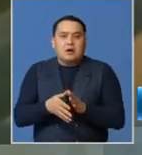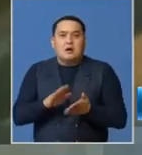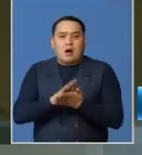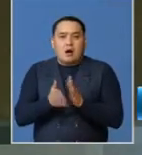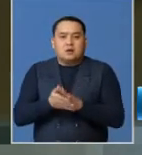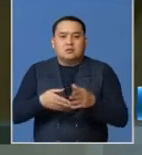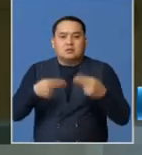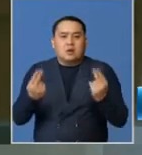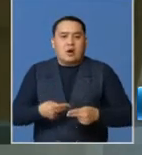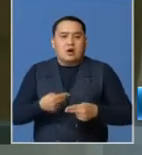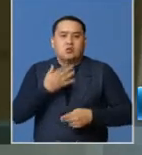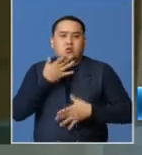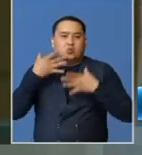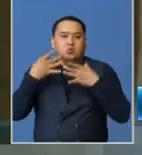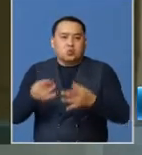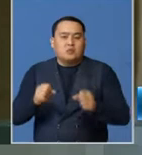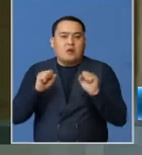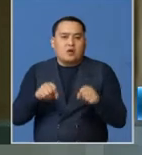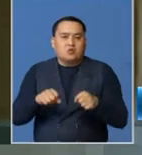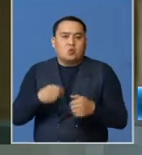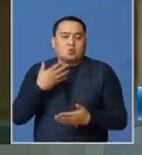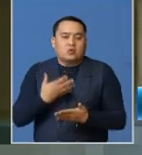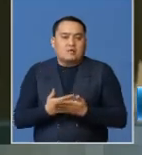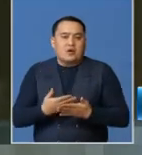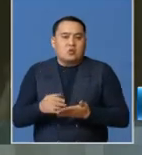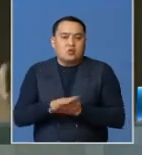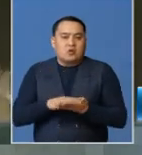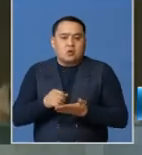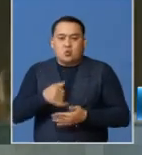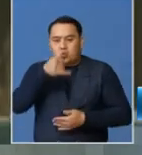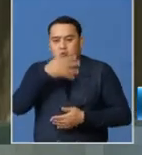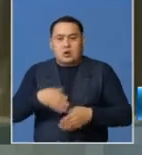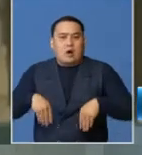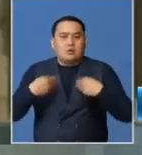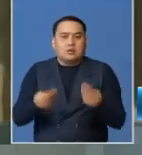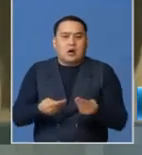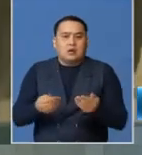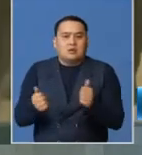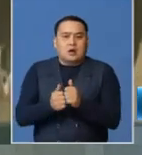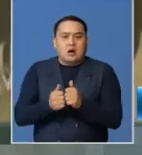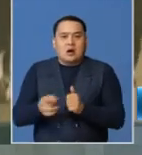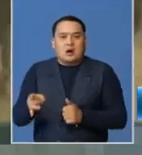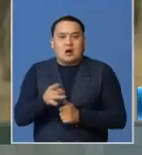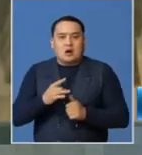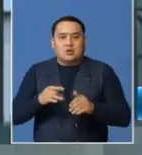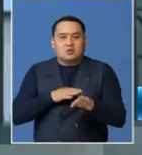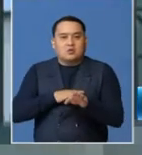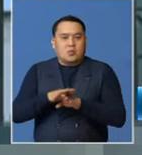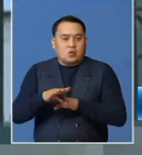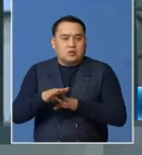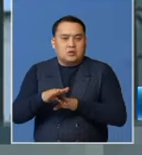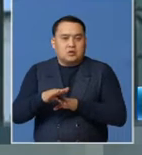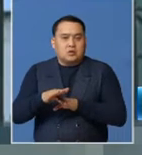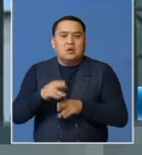на экспорт зерна под угрозой срыва, а собранный урожай некуда девать. Ближайший калкаманский элеватор уже